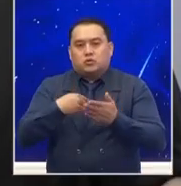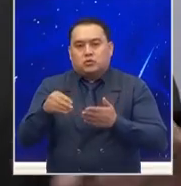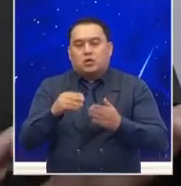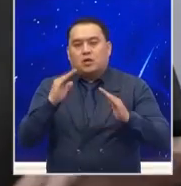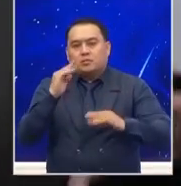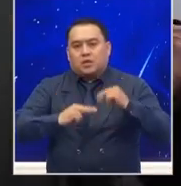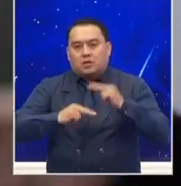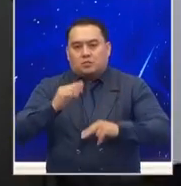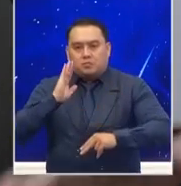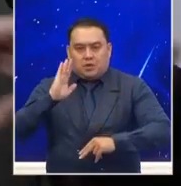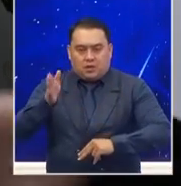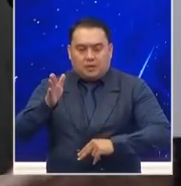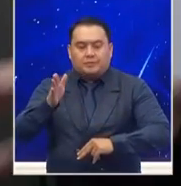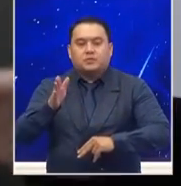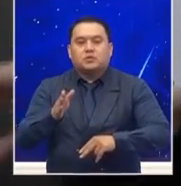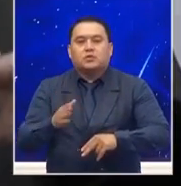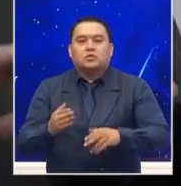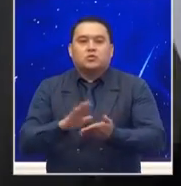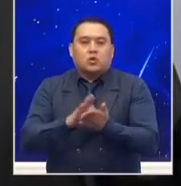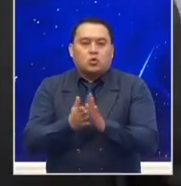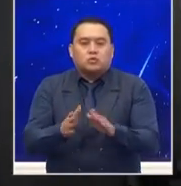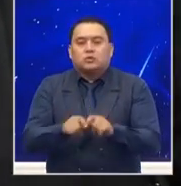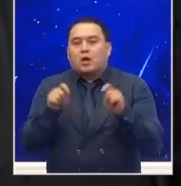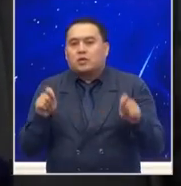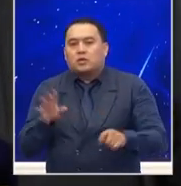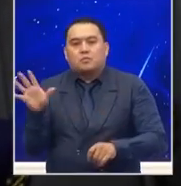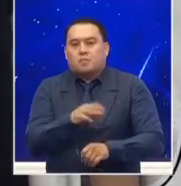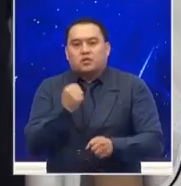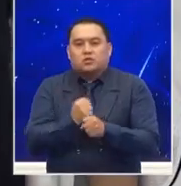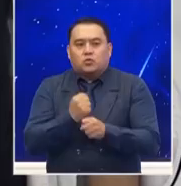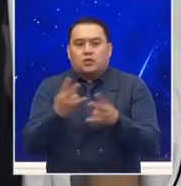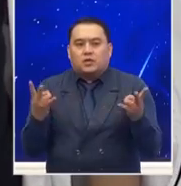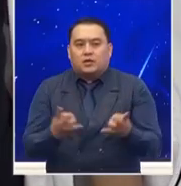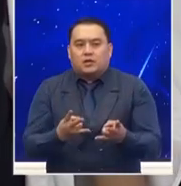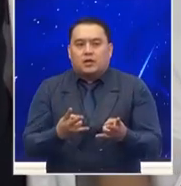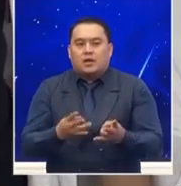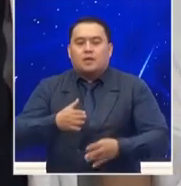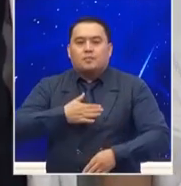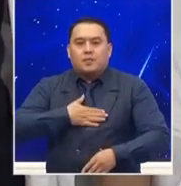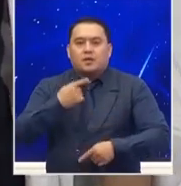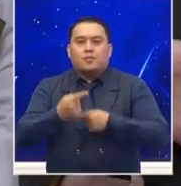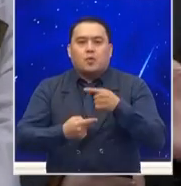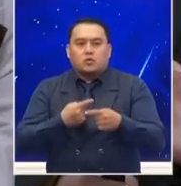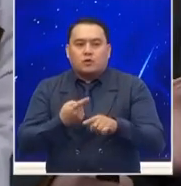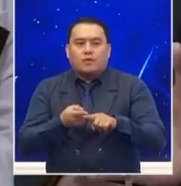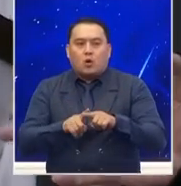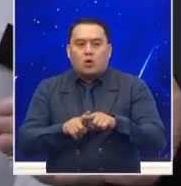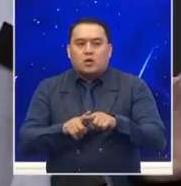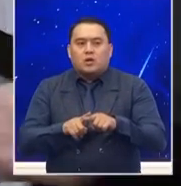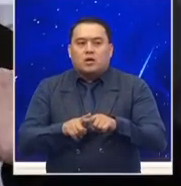Жер бөлімдер үй салып беріп, сонда жағдайларын бәрін жасап беріп. Енді анау күні қиын кезде, пандемия